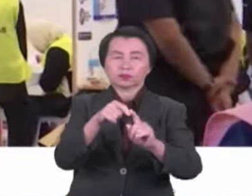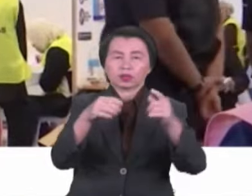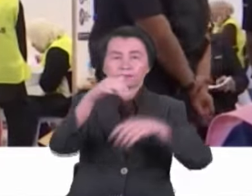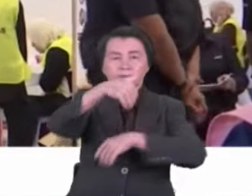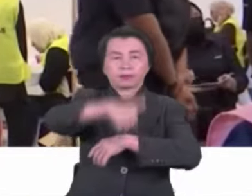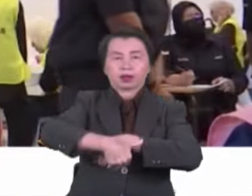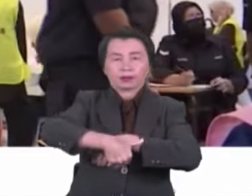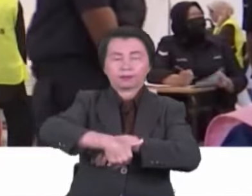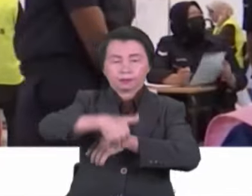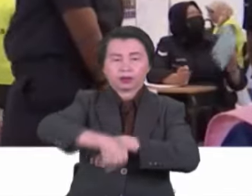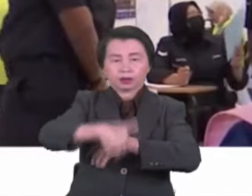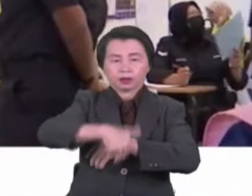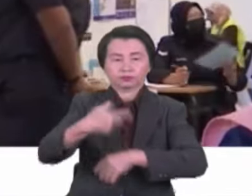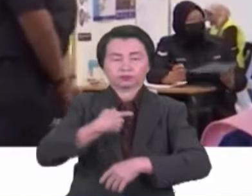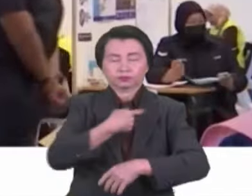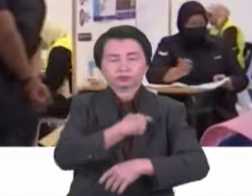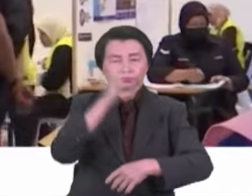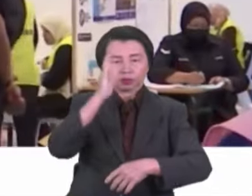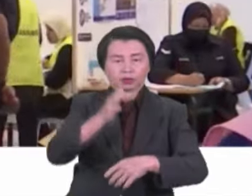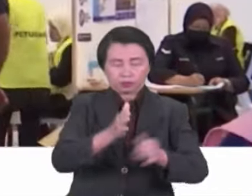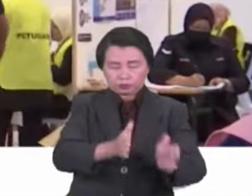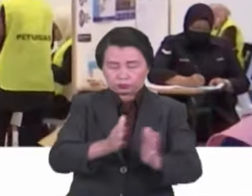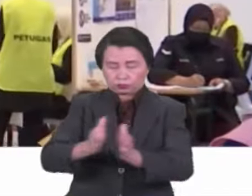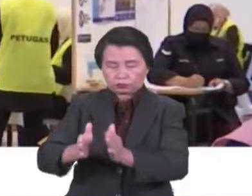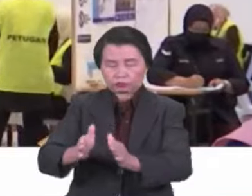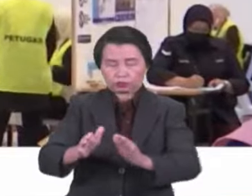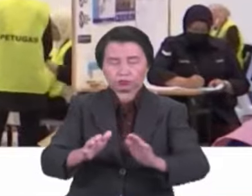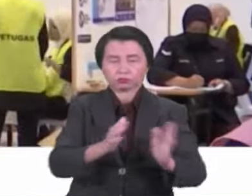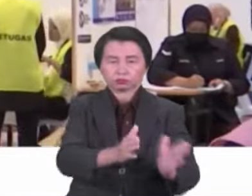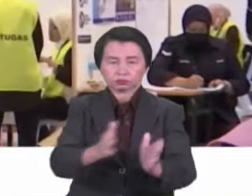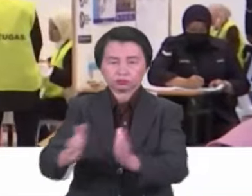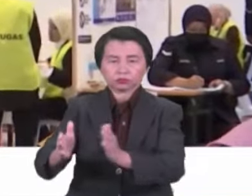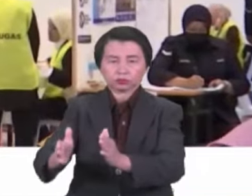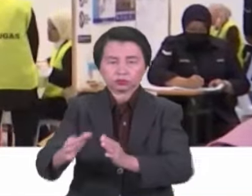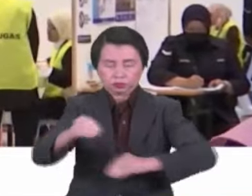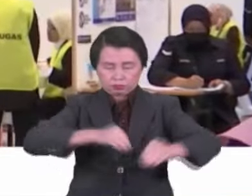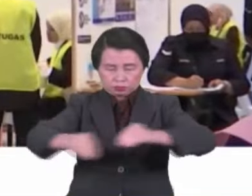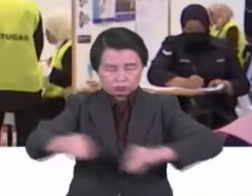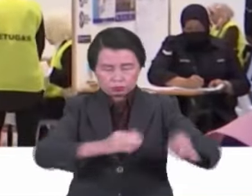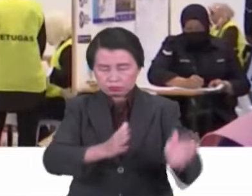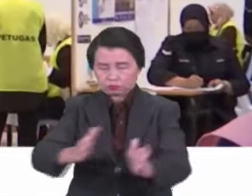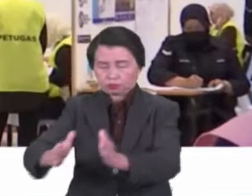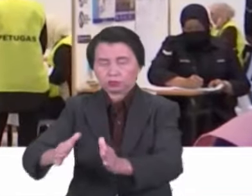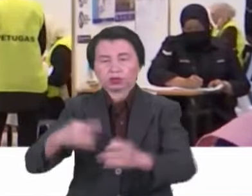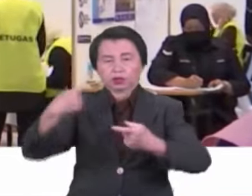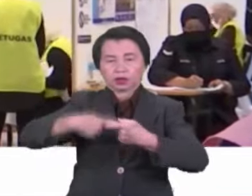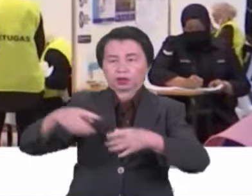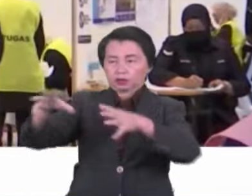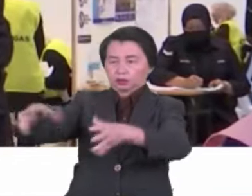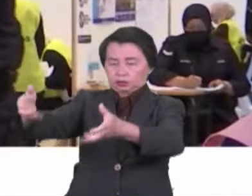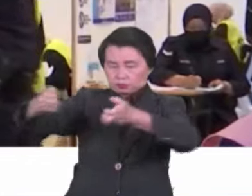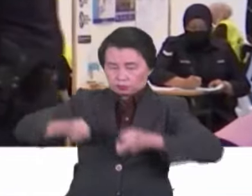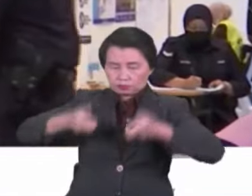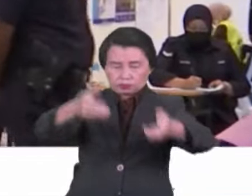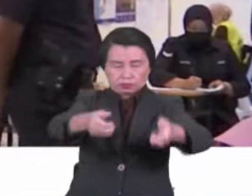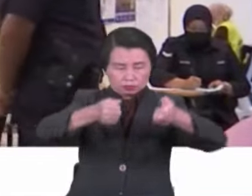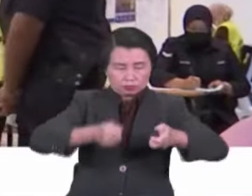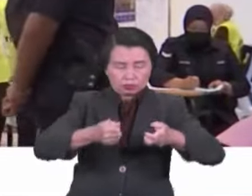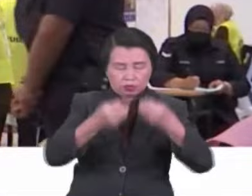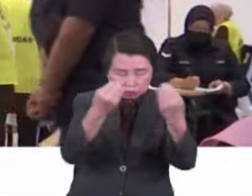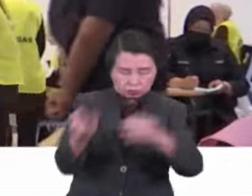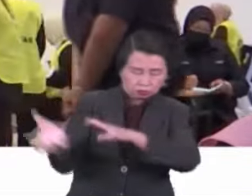malamnya. Dan kita akan menyusun segala gerak atur yang berkaitan dengan penerimaan ataupun